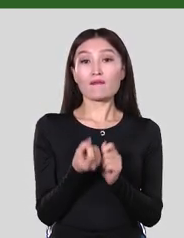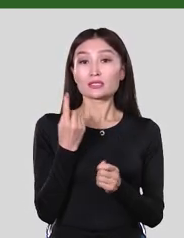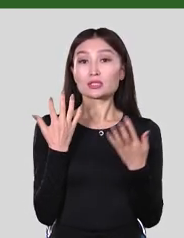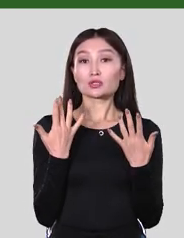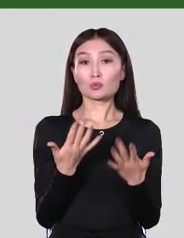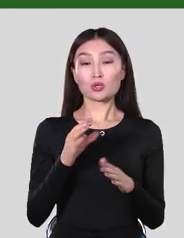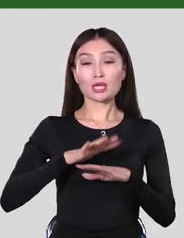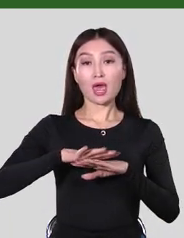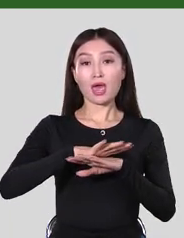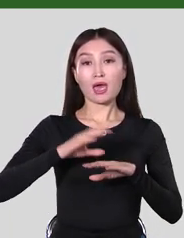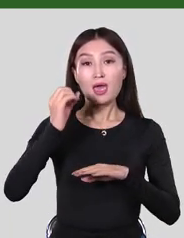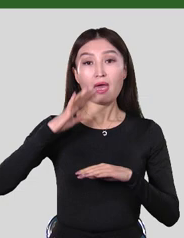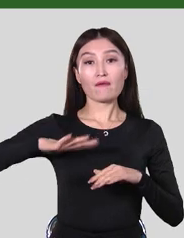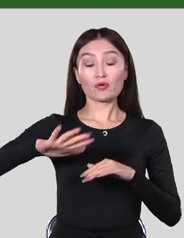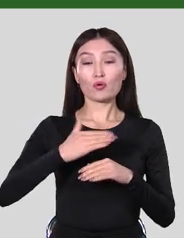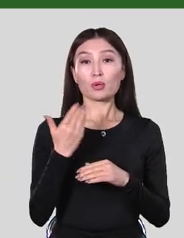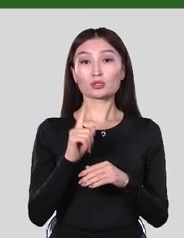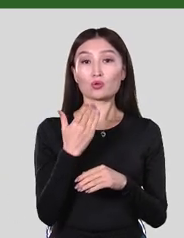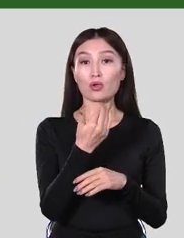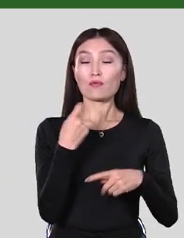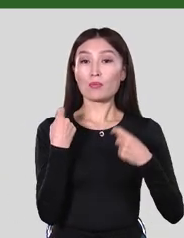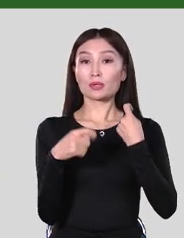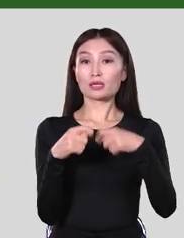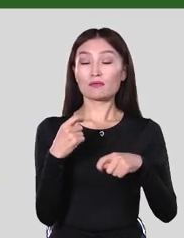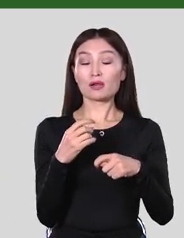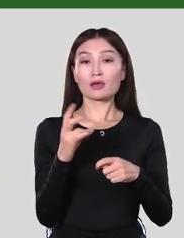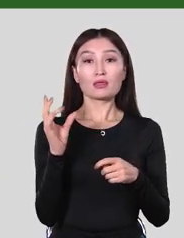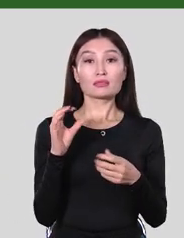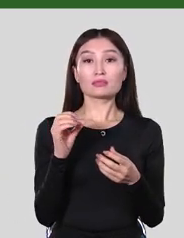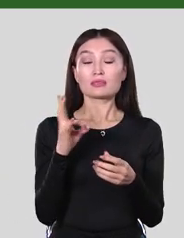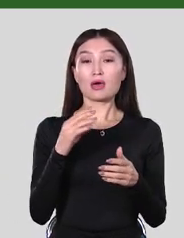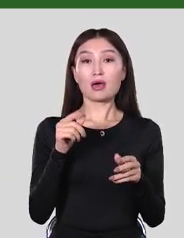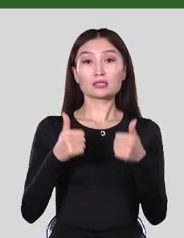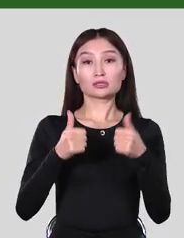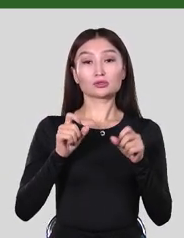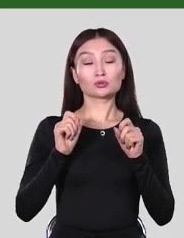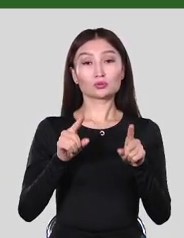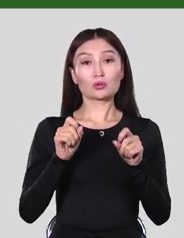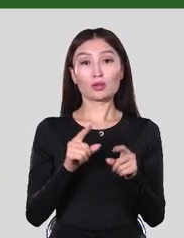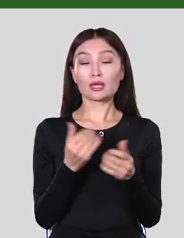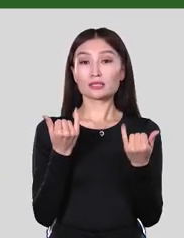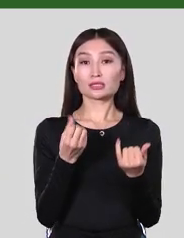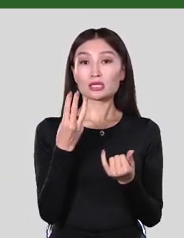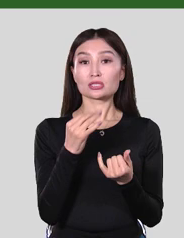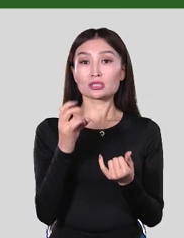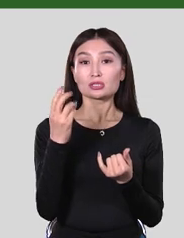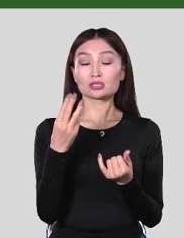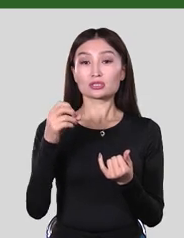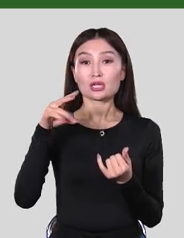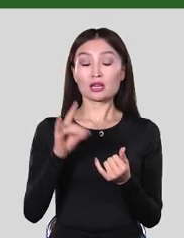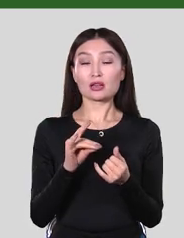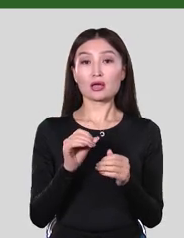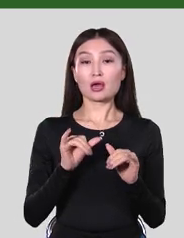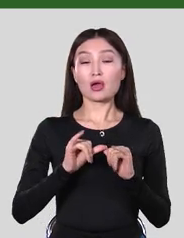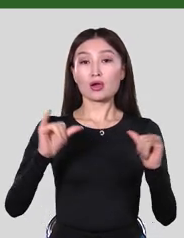спрос в Европе, что его продавали даже на вес золота. Сейчас шиншиллу разводят на